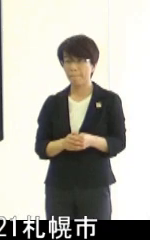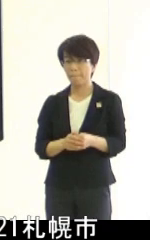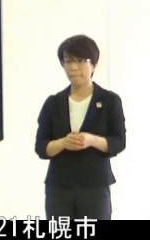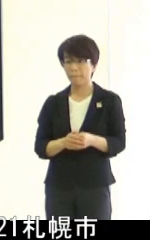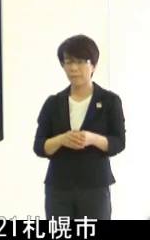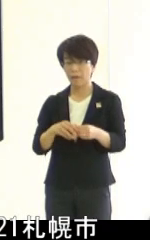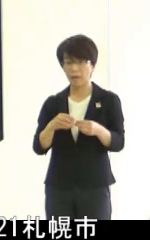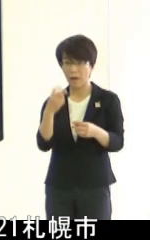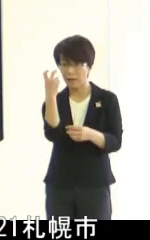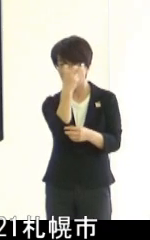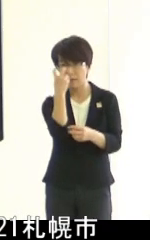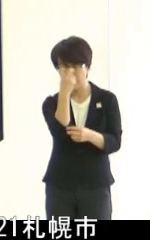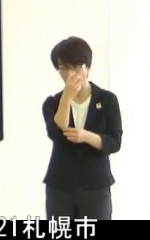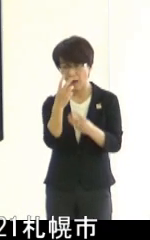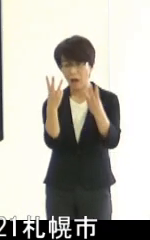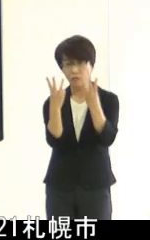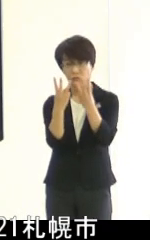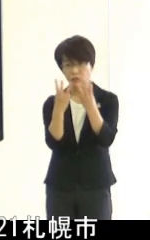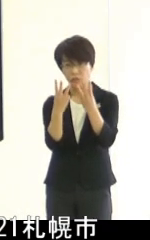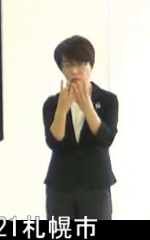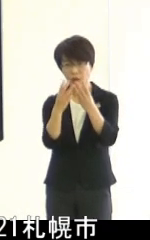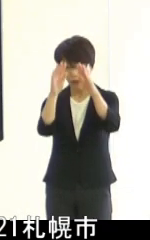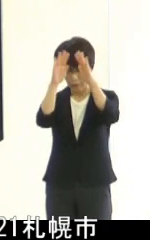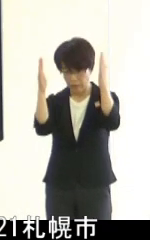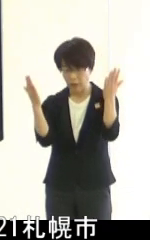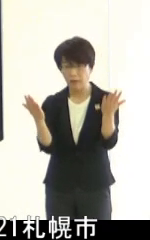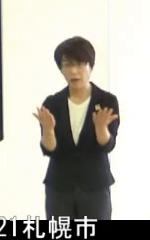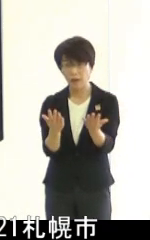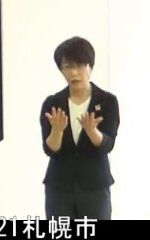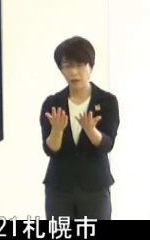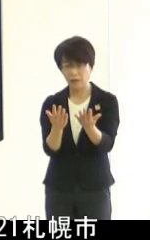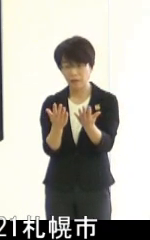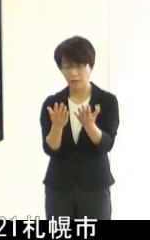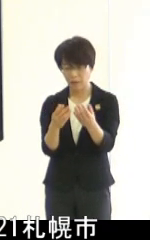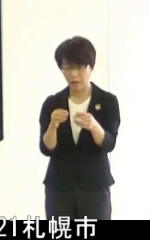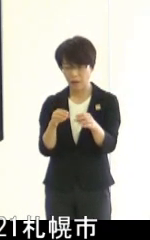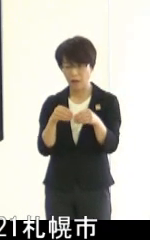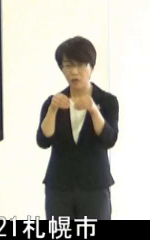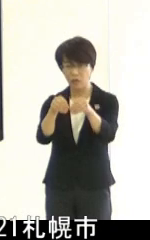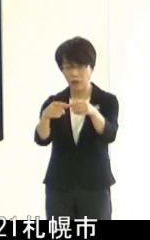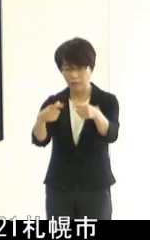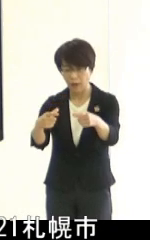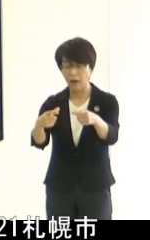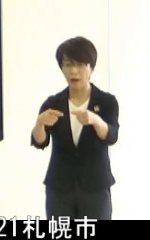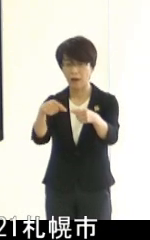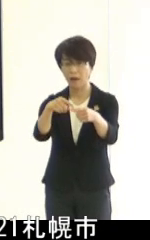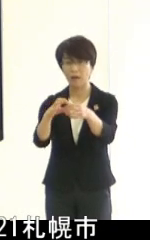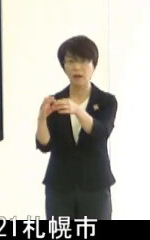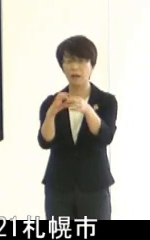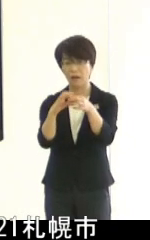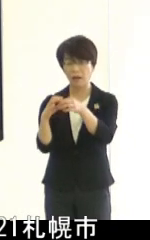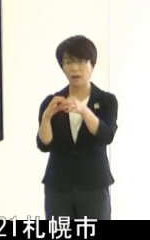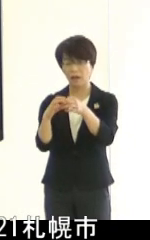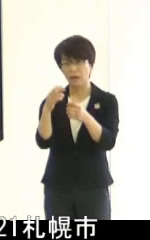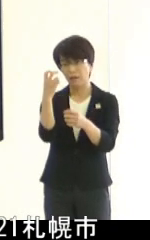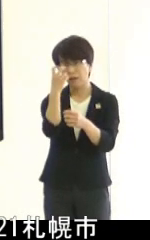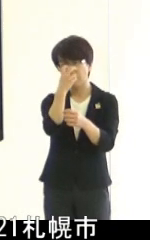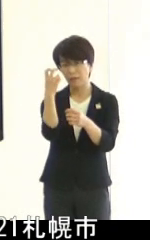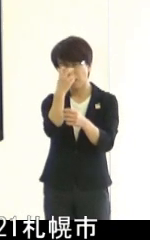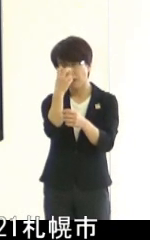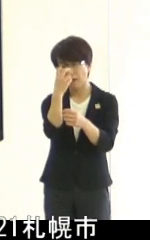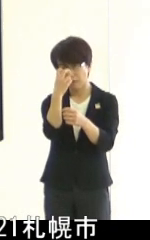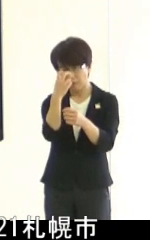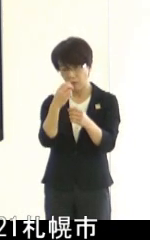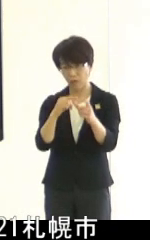検査数全体と言いますかその間クラスター関連の検索数の中での陽性確認した